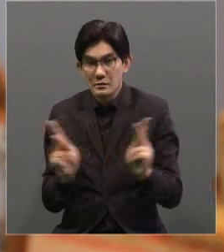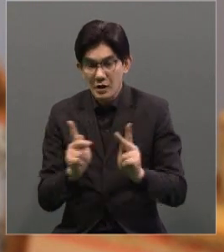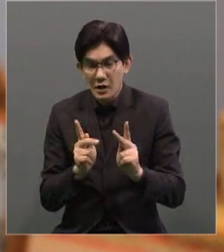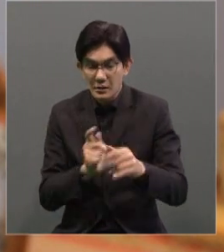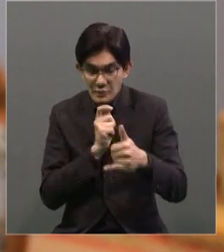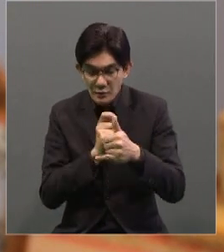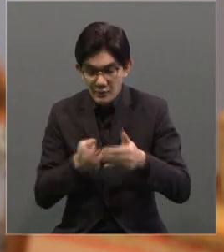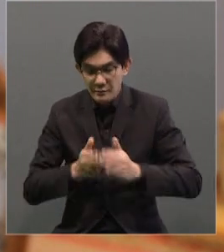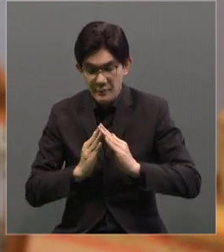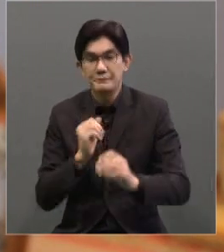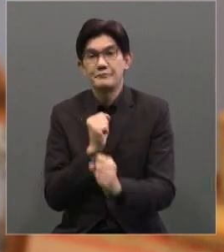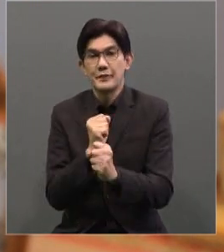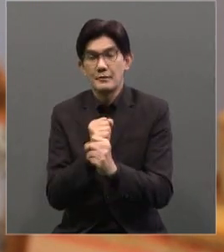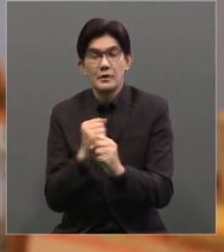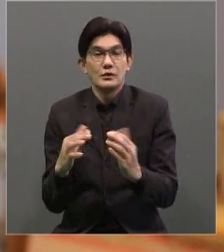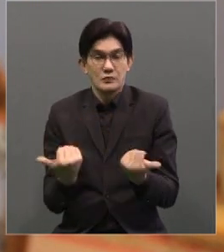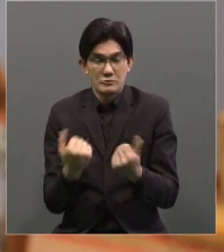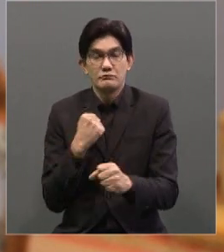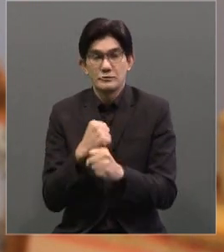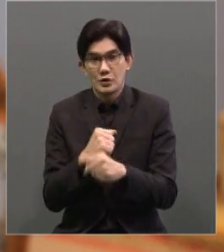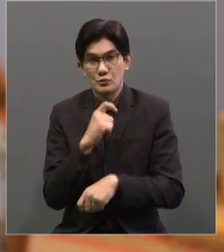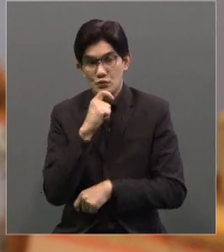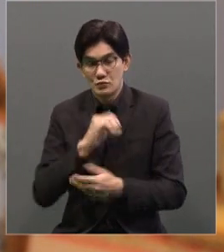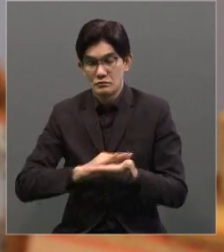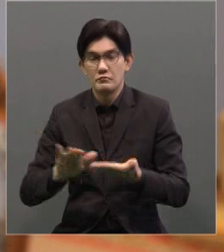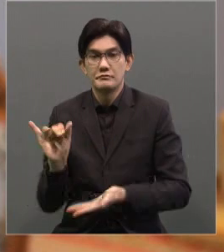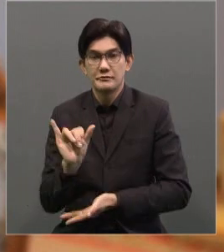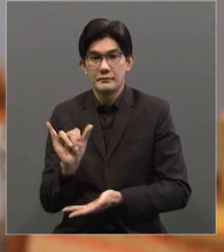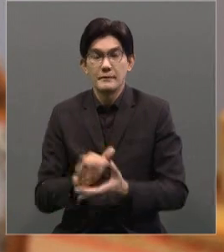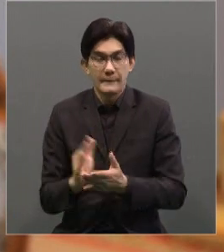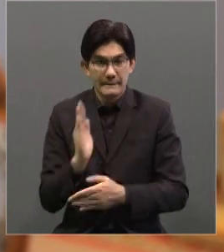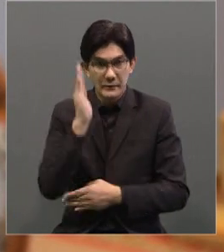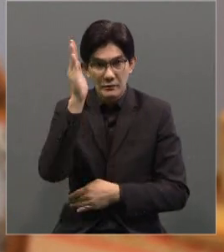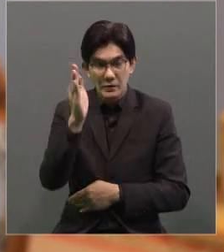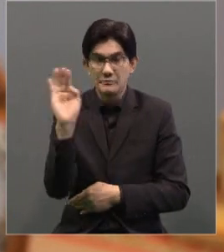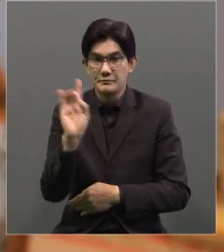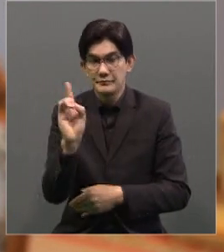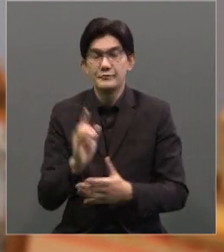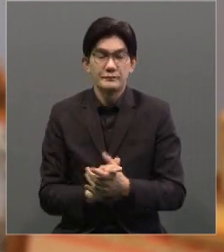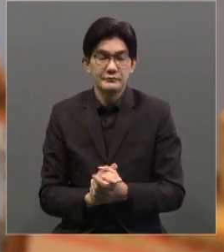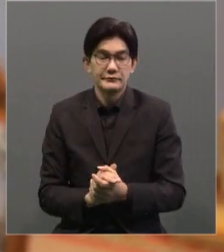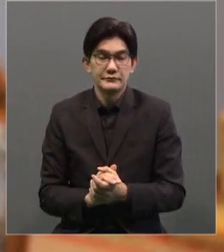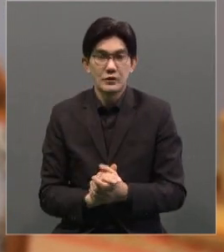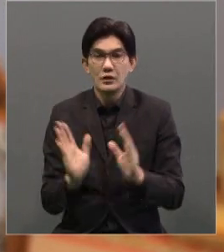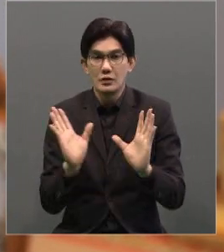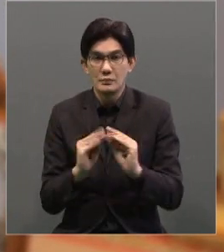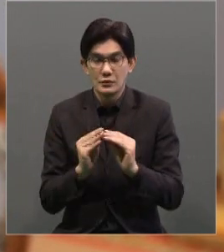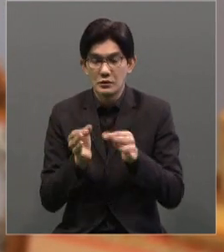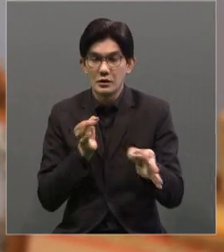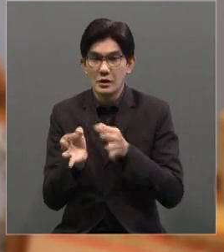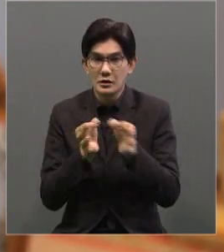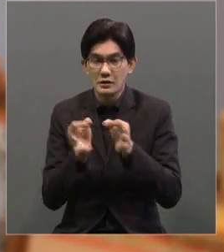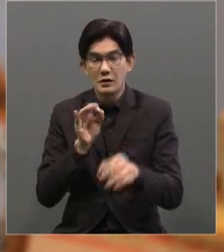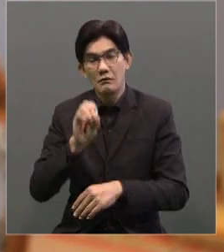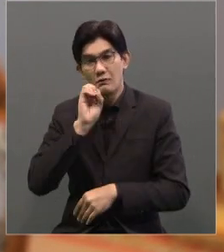นนะครับซึ่งขณะนี้กำลังดำเนินการอยู่ยังไม่แล้วเสร็จครับแต่ในอนาคตเนี่ยนะครับก็จะมีการประชุมชี้แจงก